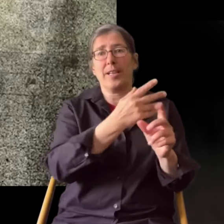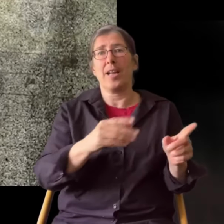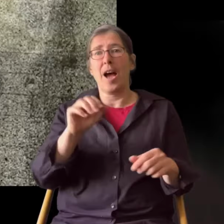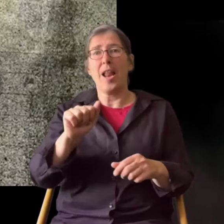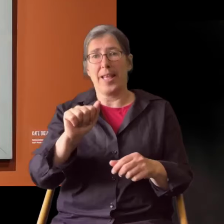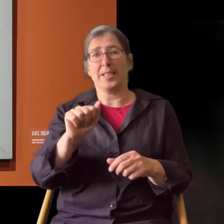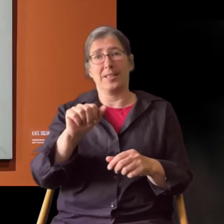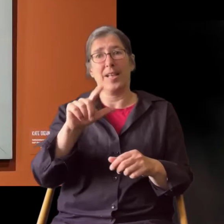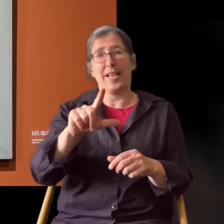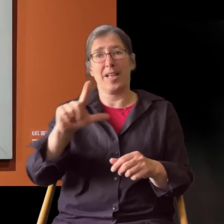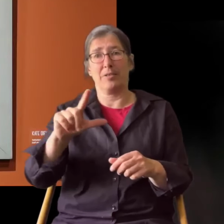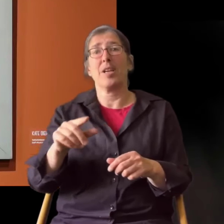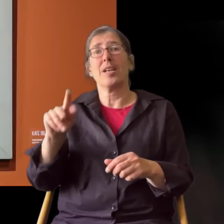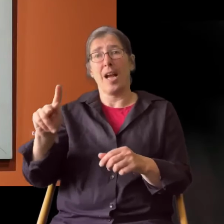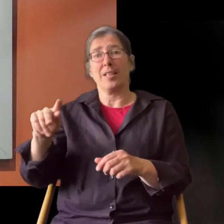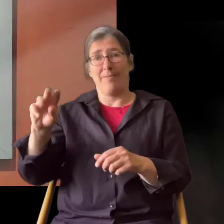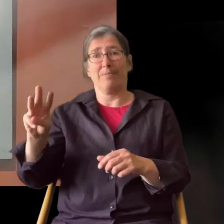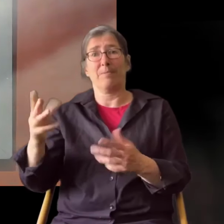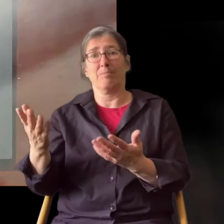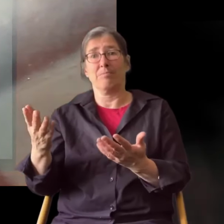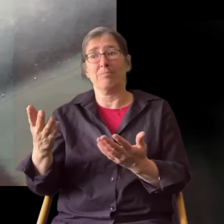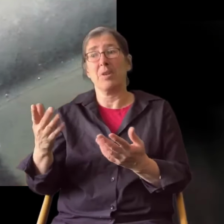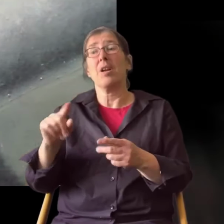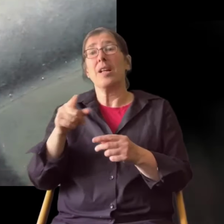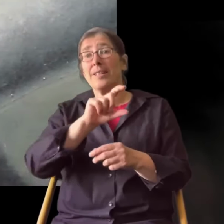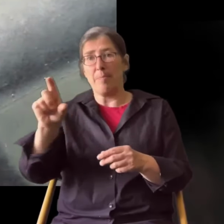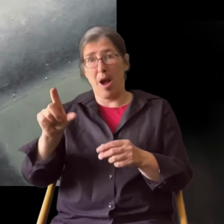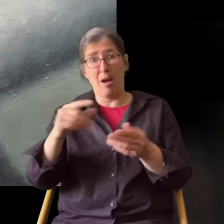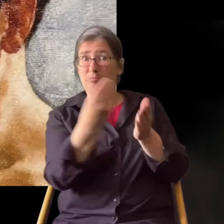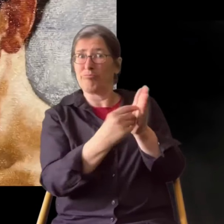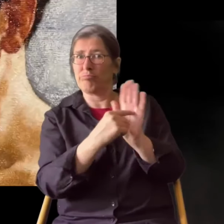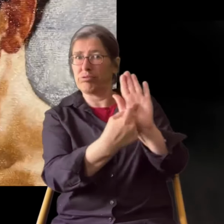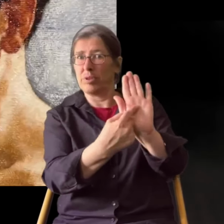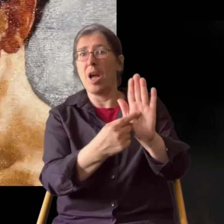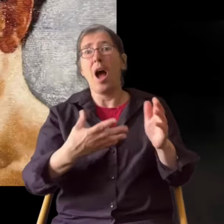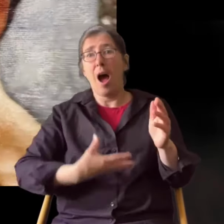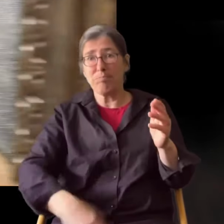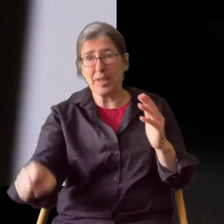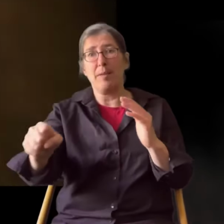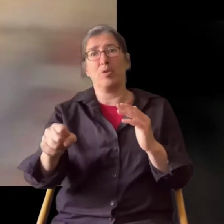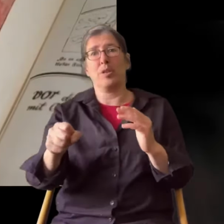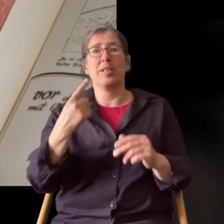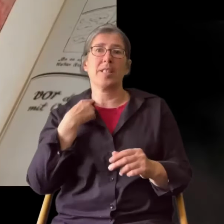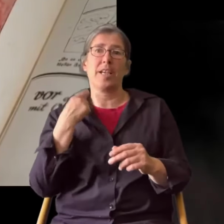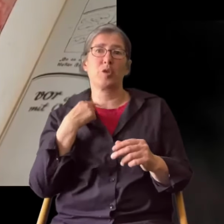Alice Lex-Nerlinger oder Kate Dien-Bitt greifen Themen wie Abtreibung und sexuelle Orientierung auf.